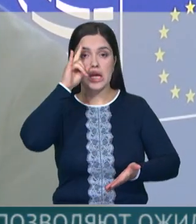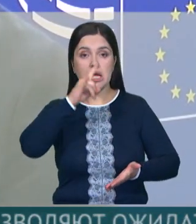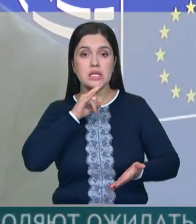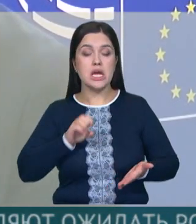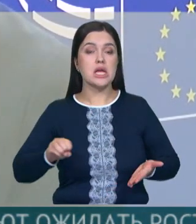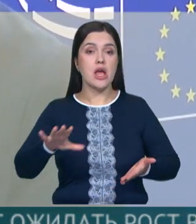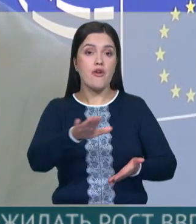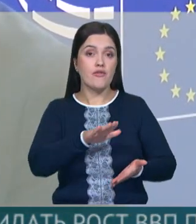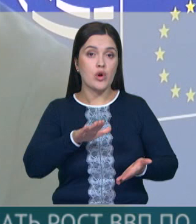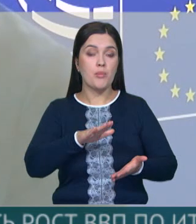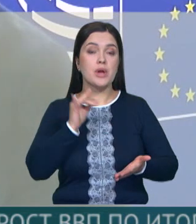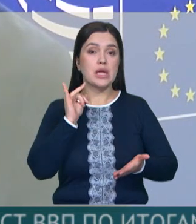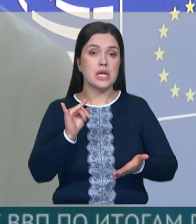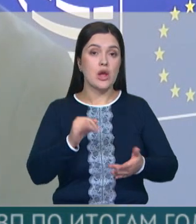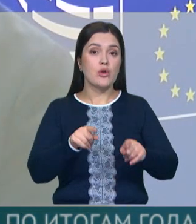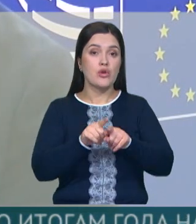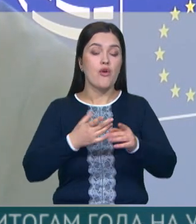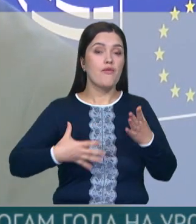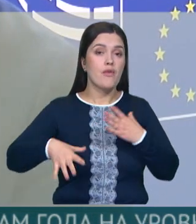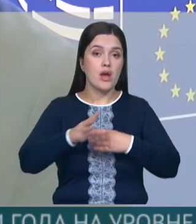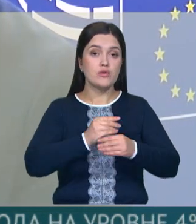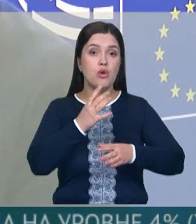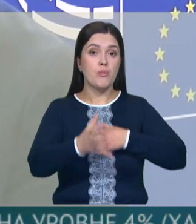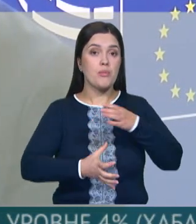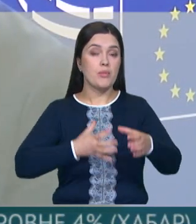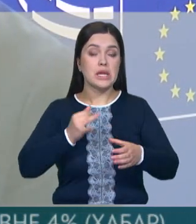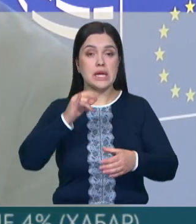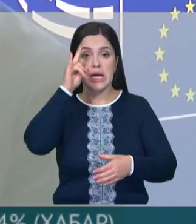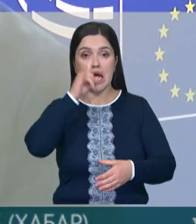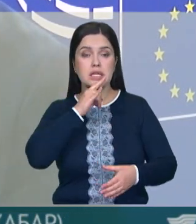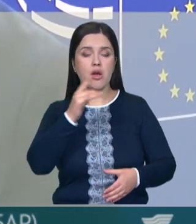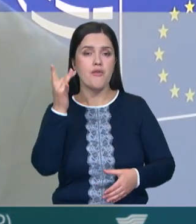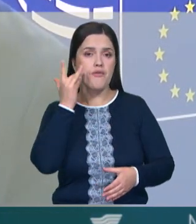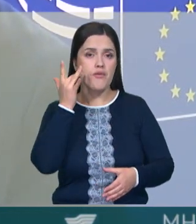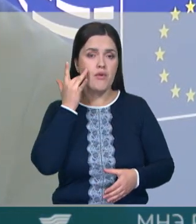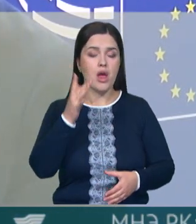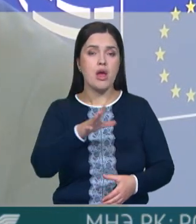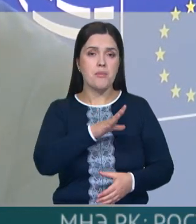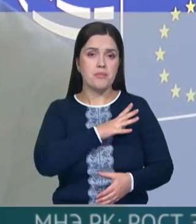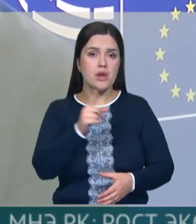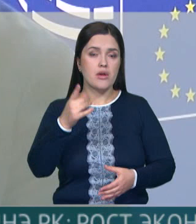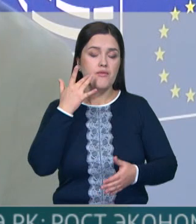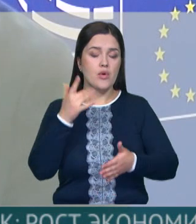важна роль Казахстана во всем мире. И Казахстан всегда был очень солидным,